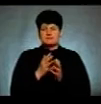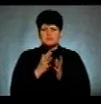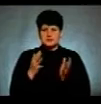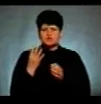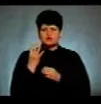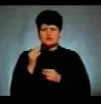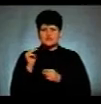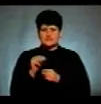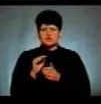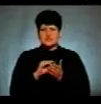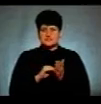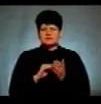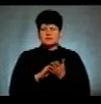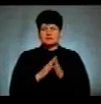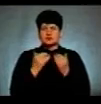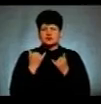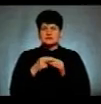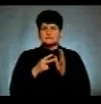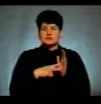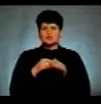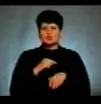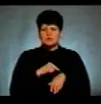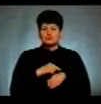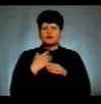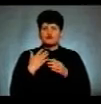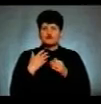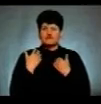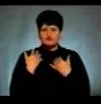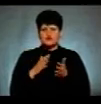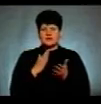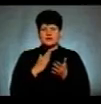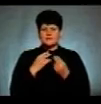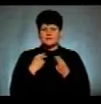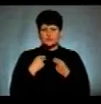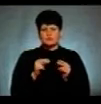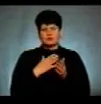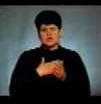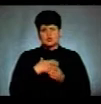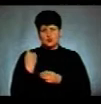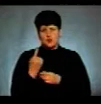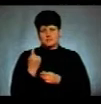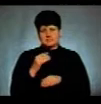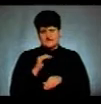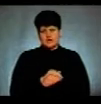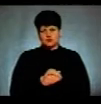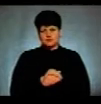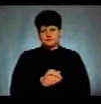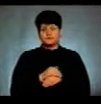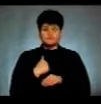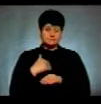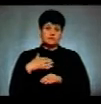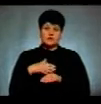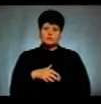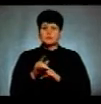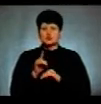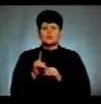Більше 4 тисяч рецептів станом на сьогодні, на 18 годину, вже отоварено у нашій області фактично. Однак ми розуміємо,